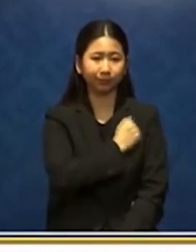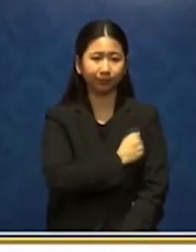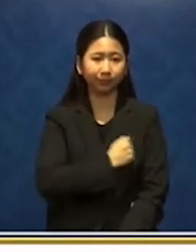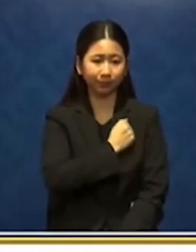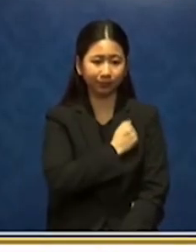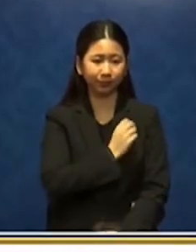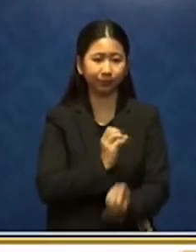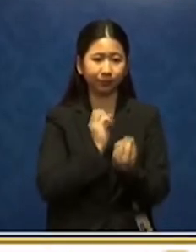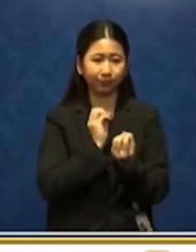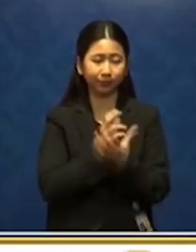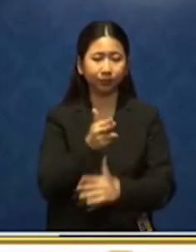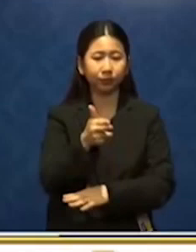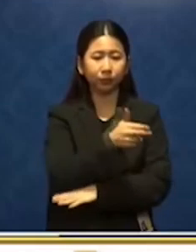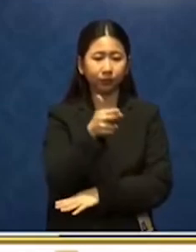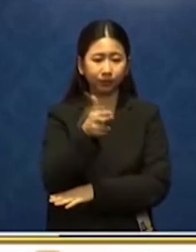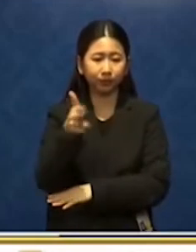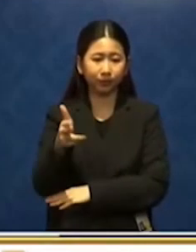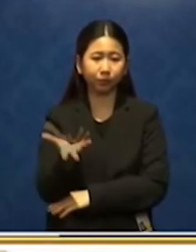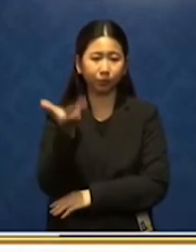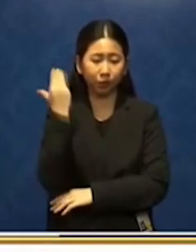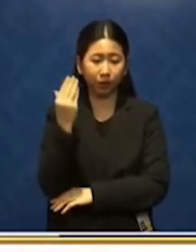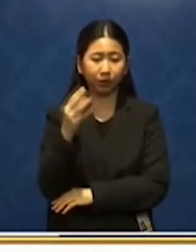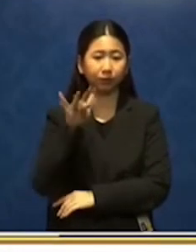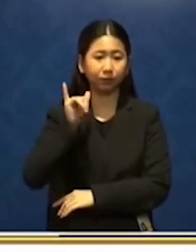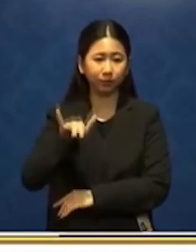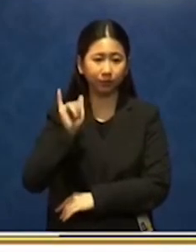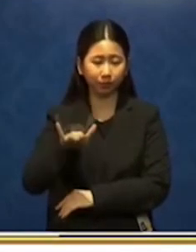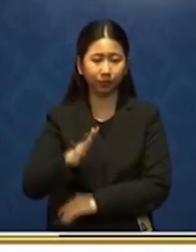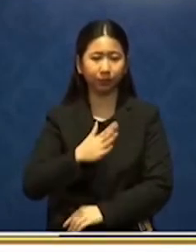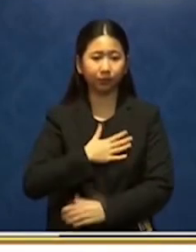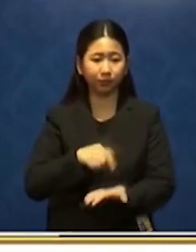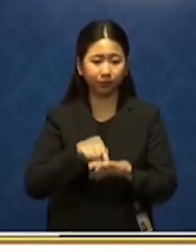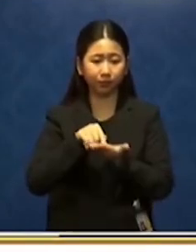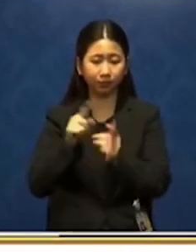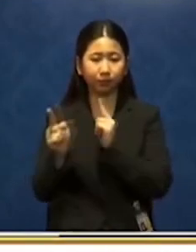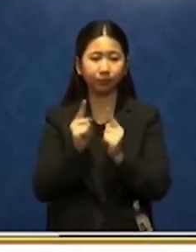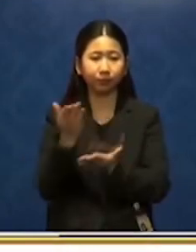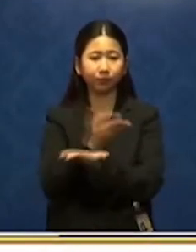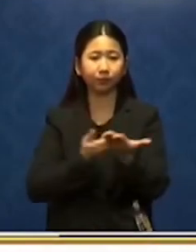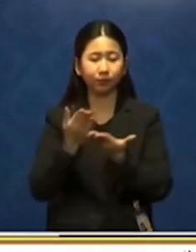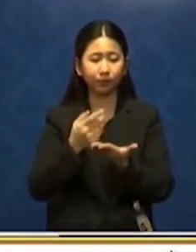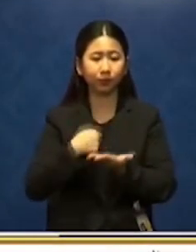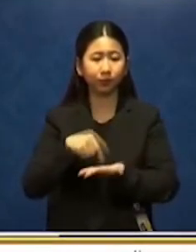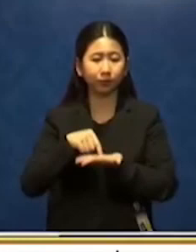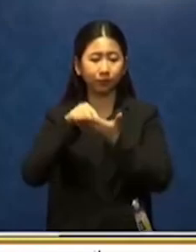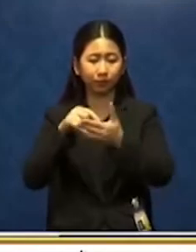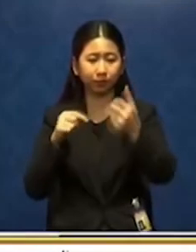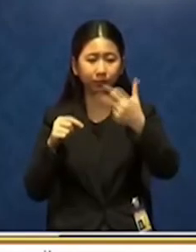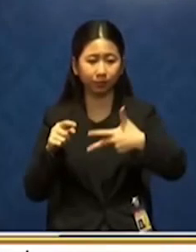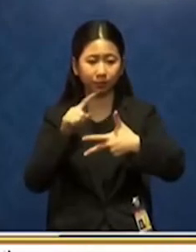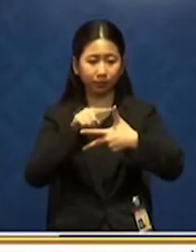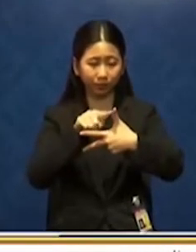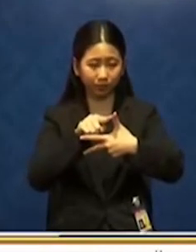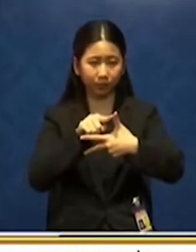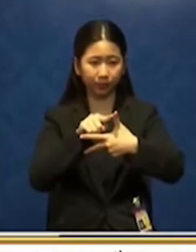ที่ได้รับผลกระทบจากเหตุการณ์การกราบยิงที่สยามพารากอนเมื่อวานนี้และจะขออนุญาตปรึกษาหรือท่านประธานครับในการส่งต่อข้อเสนอ 3ด้านไปยังหน่วยงานรัฐ